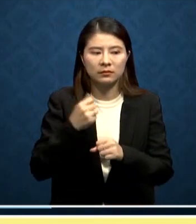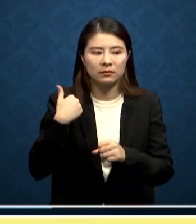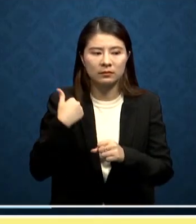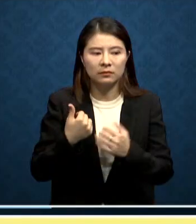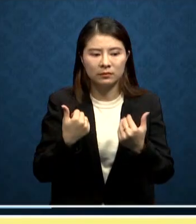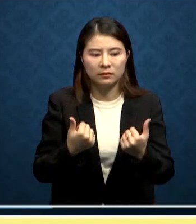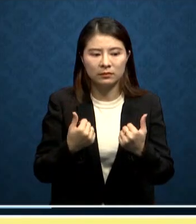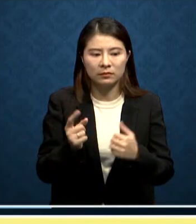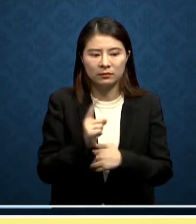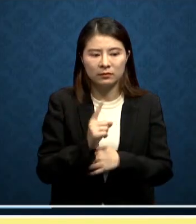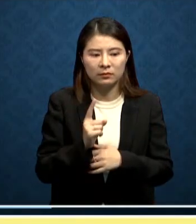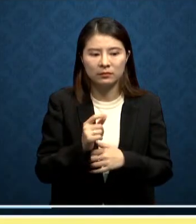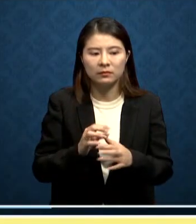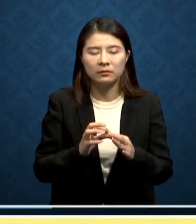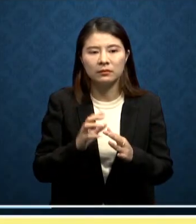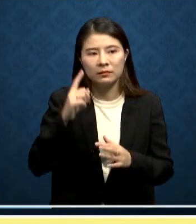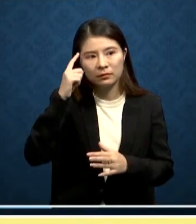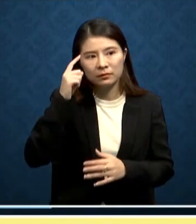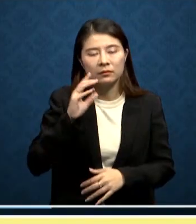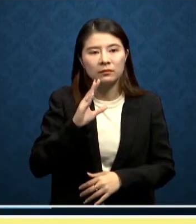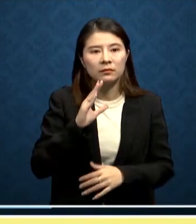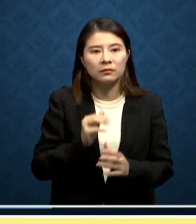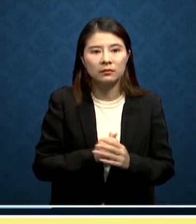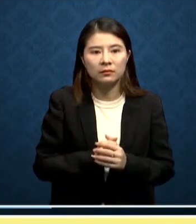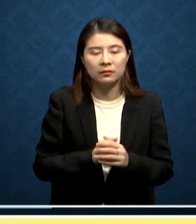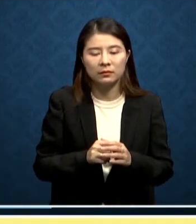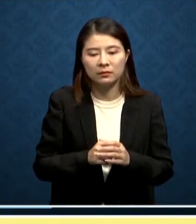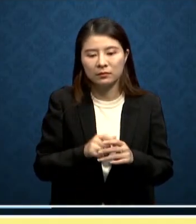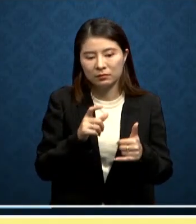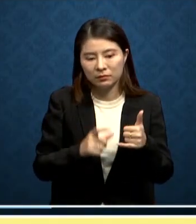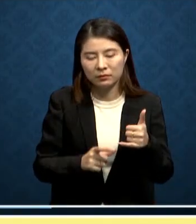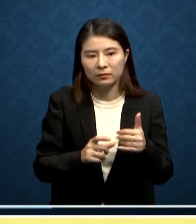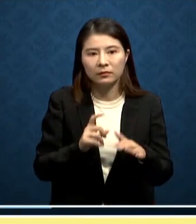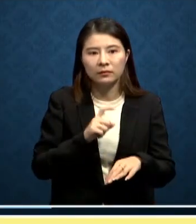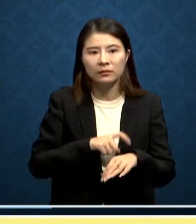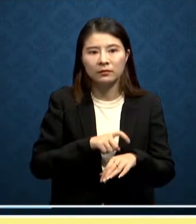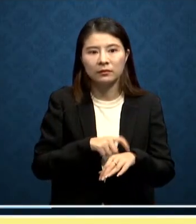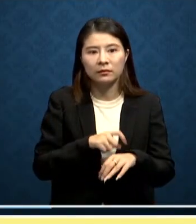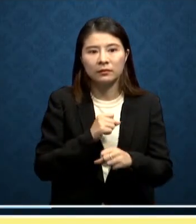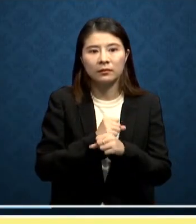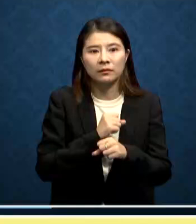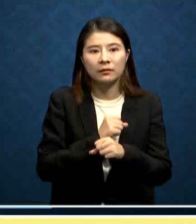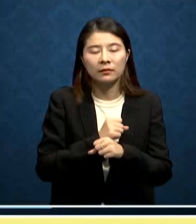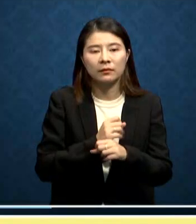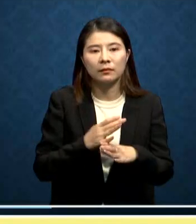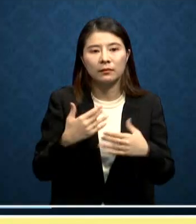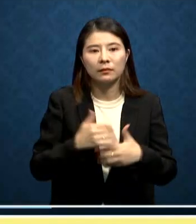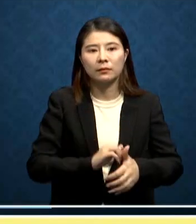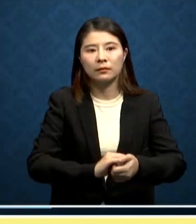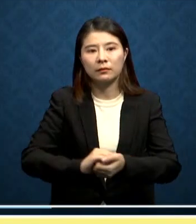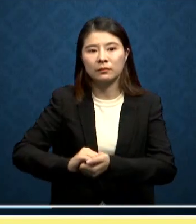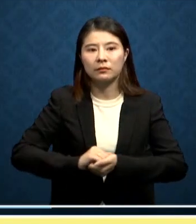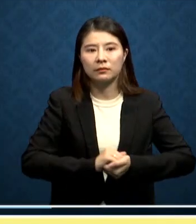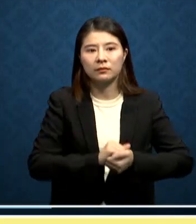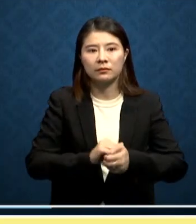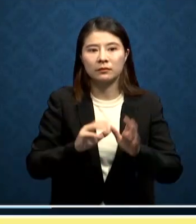เรานี่เรื่องของจิตสำนึกในเรื่องของวินัยนี่อาจจะต้องใช้เวลาเรื่องของการมีส่วนร่วมนะอันนี้ก็